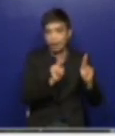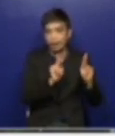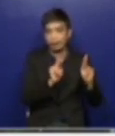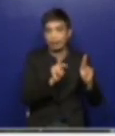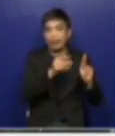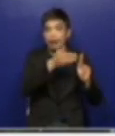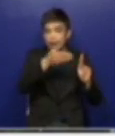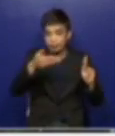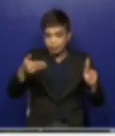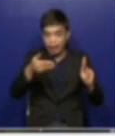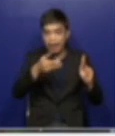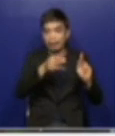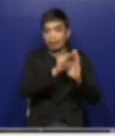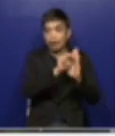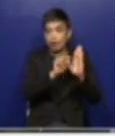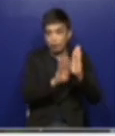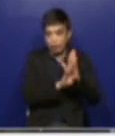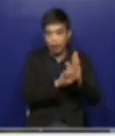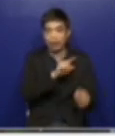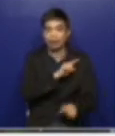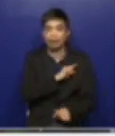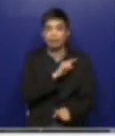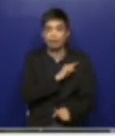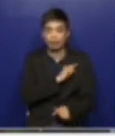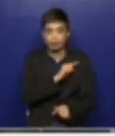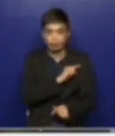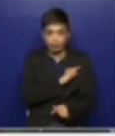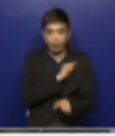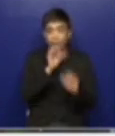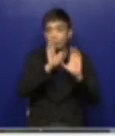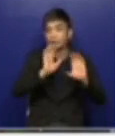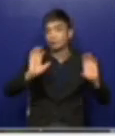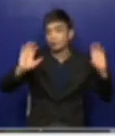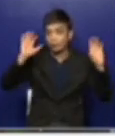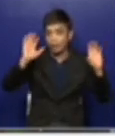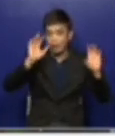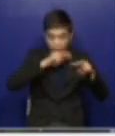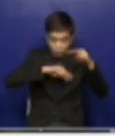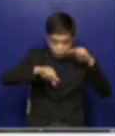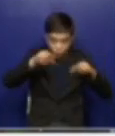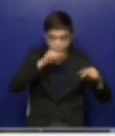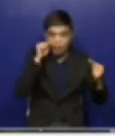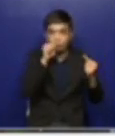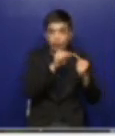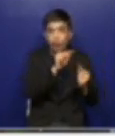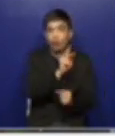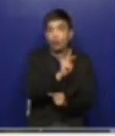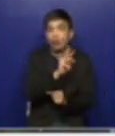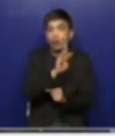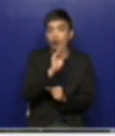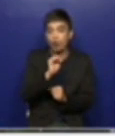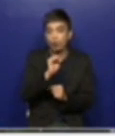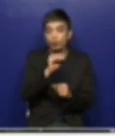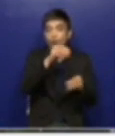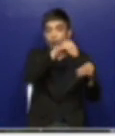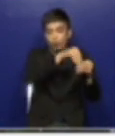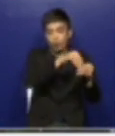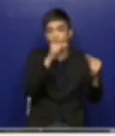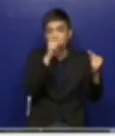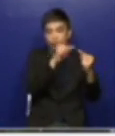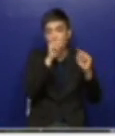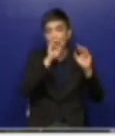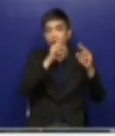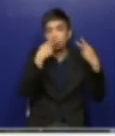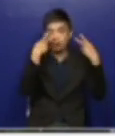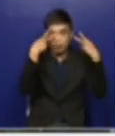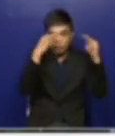ติให้มีฐานะก็เป็นส่วนราชการระดับกรมในสำนักนายกรัฐมนตรีขึ้นตรง